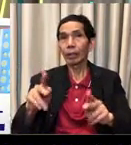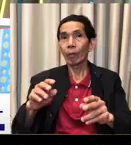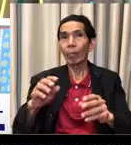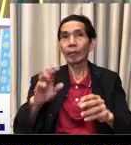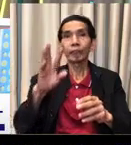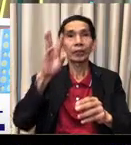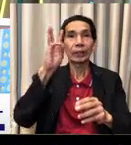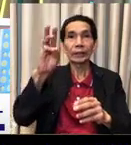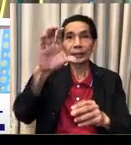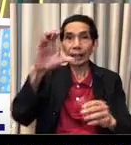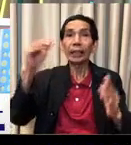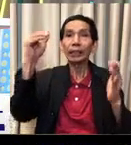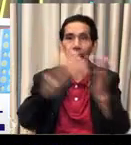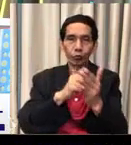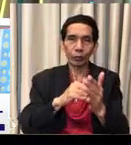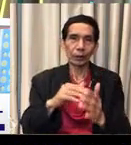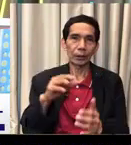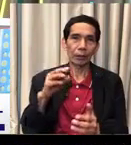Amounting to 600,000.